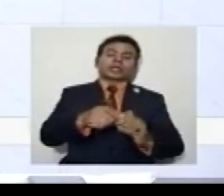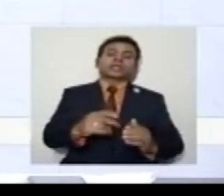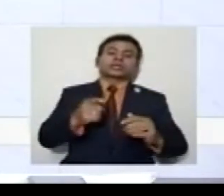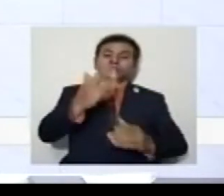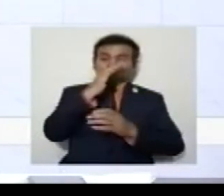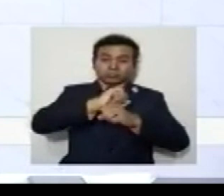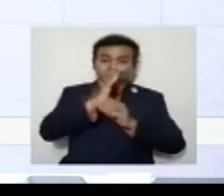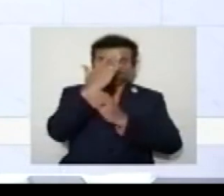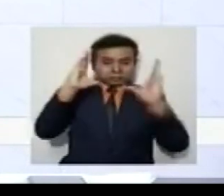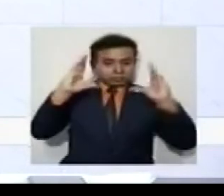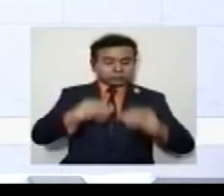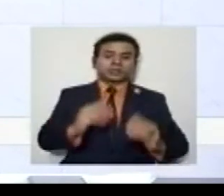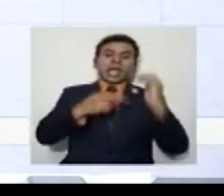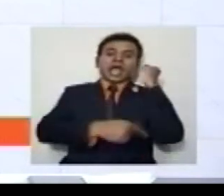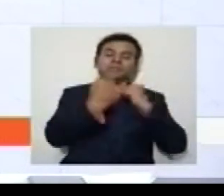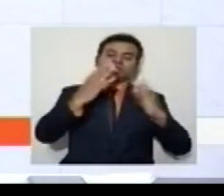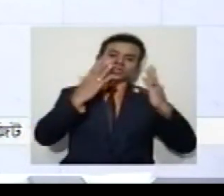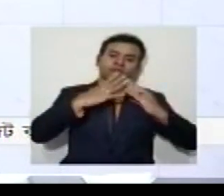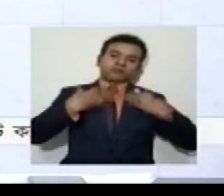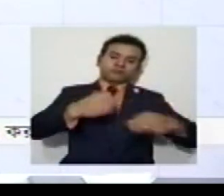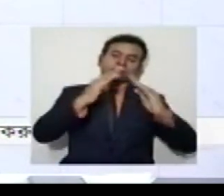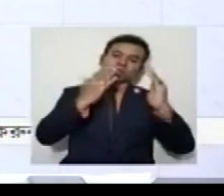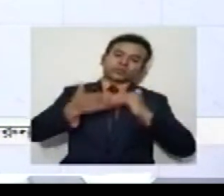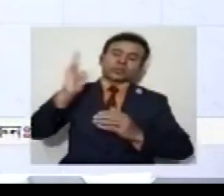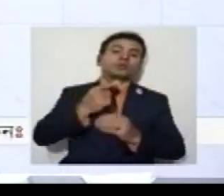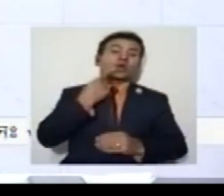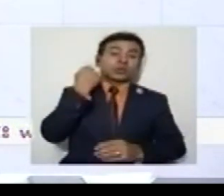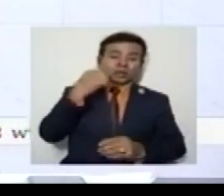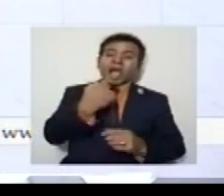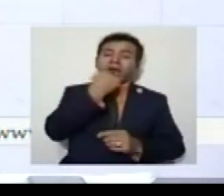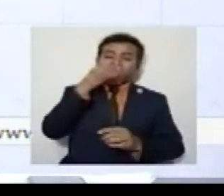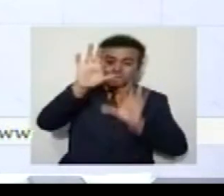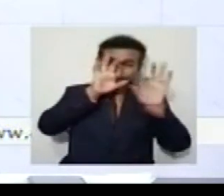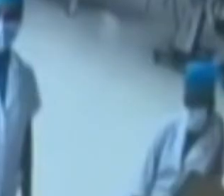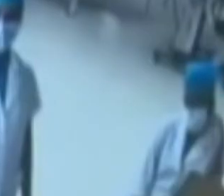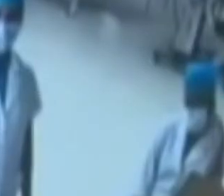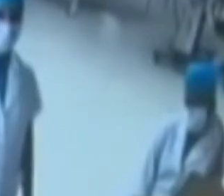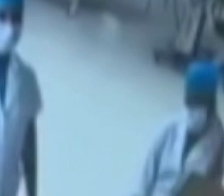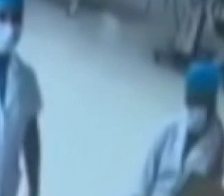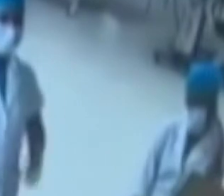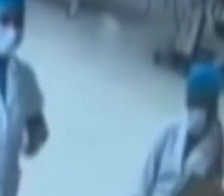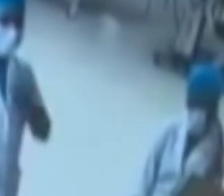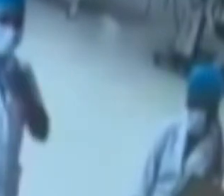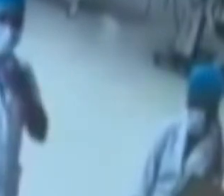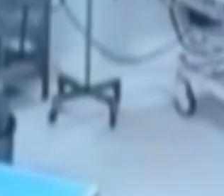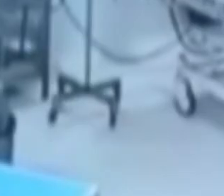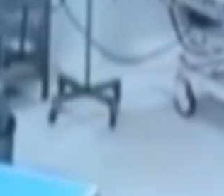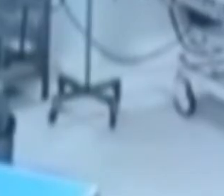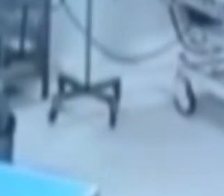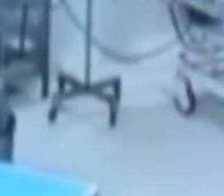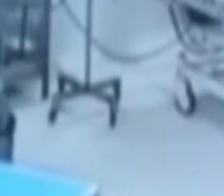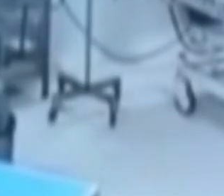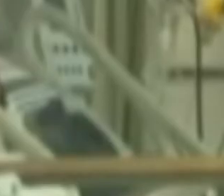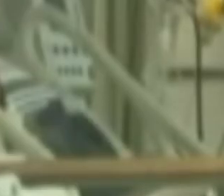যে ক্রাইটেরিয়া ঠিক করেছে, এই ক্রাইটেরিয়া অনুযায়ী এইসব রোগী হাসপাতাল থেকে ছাড়া পেয়েছেন। গত 8 মার্চ দেশে প্রথম